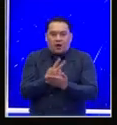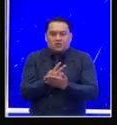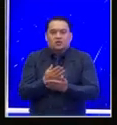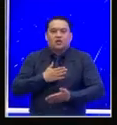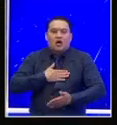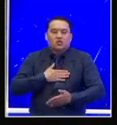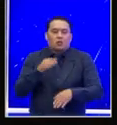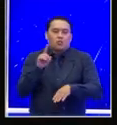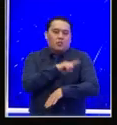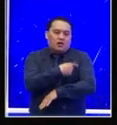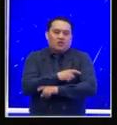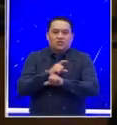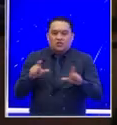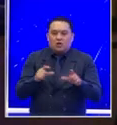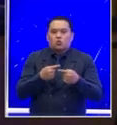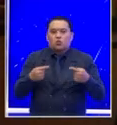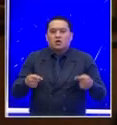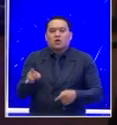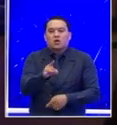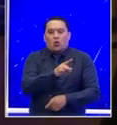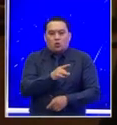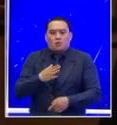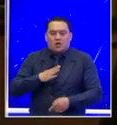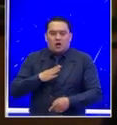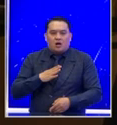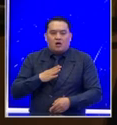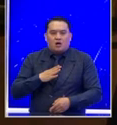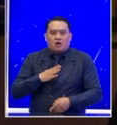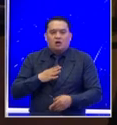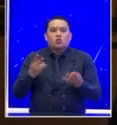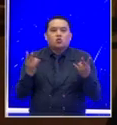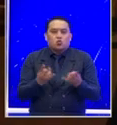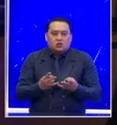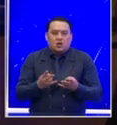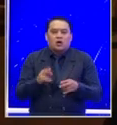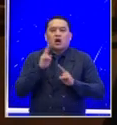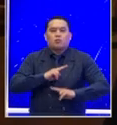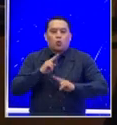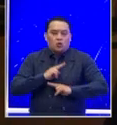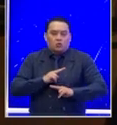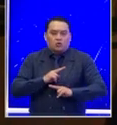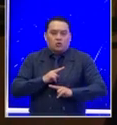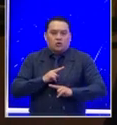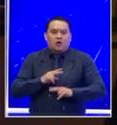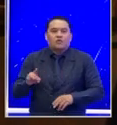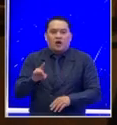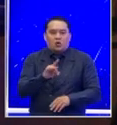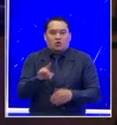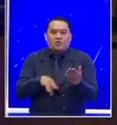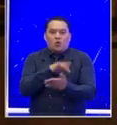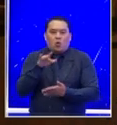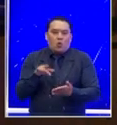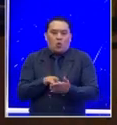наши больницы. Для других граждан, которые по необходимости работают в районе или в